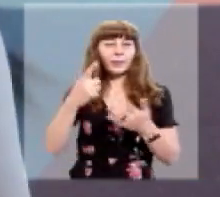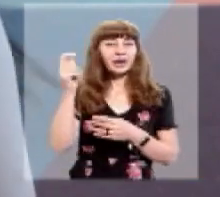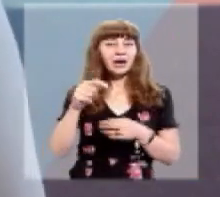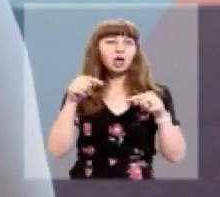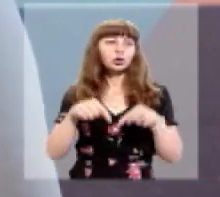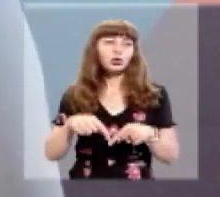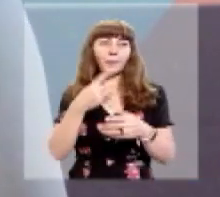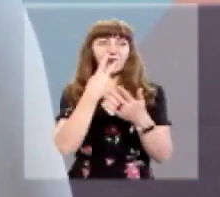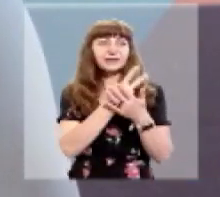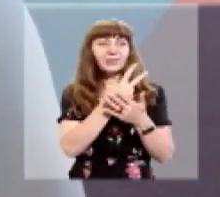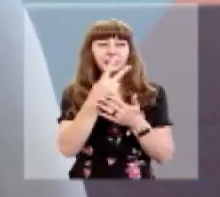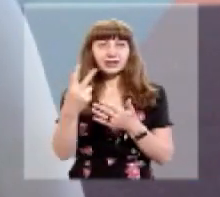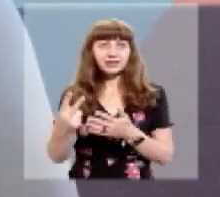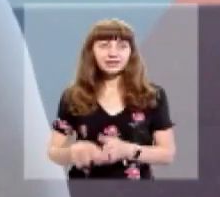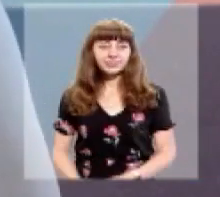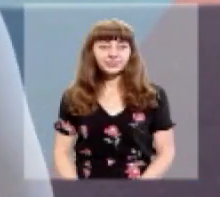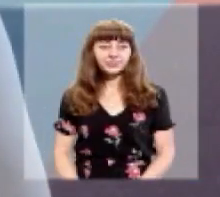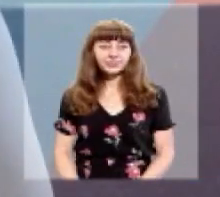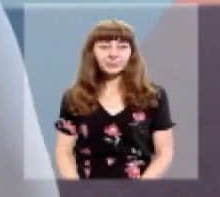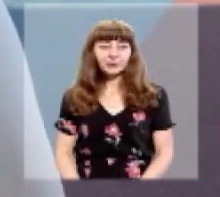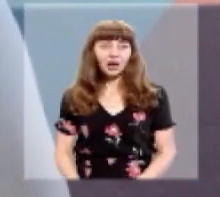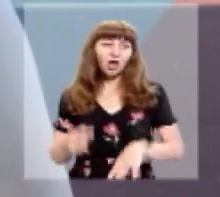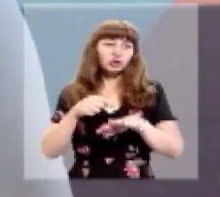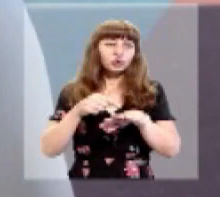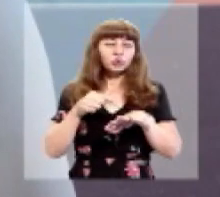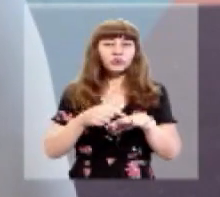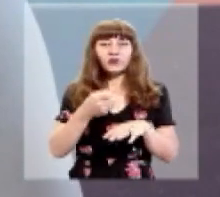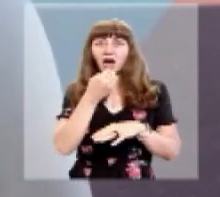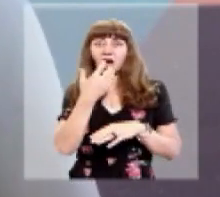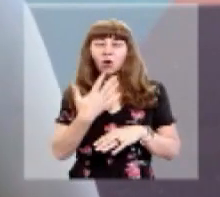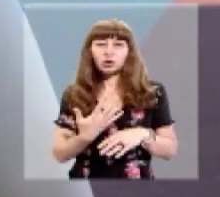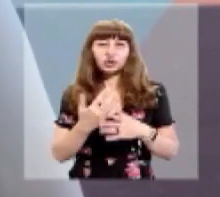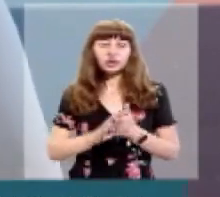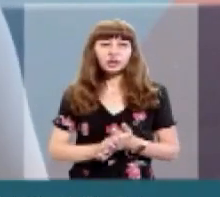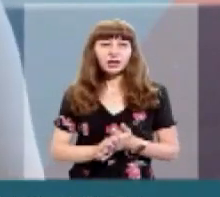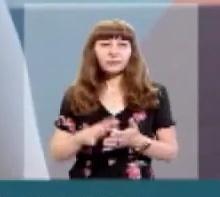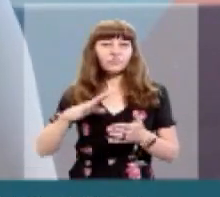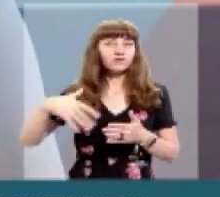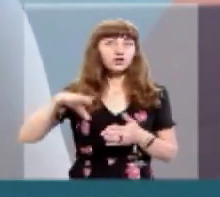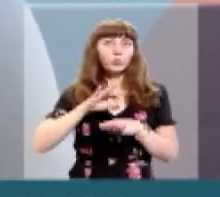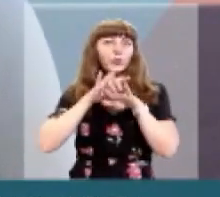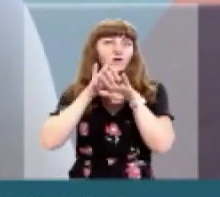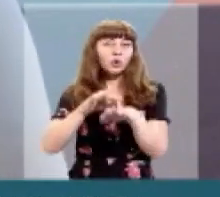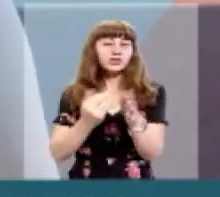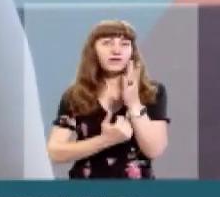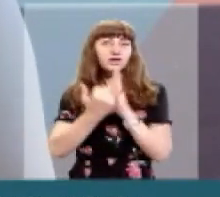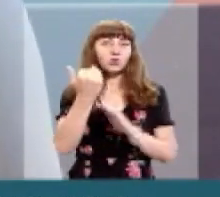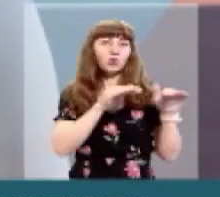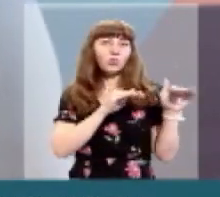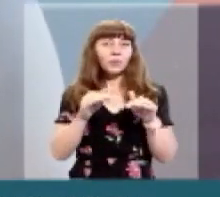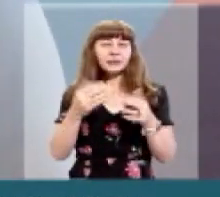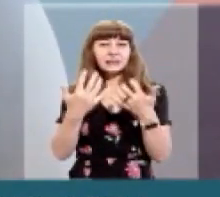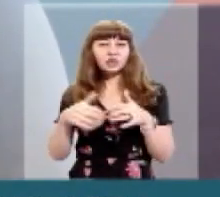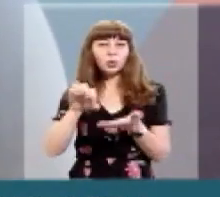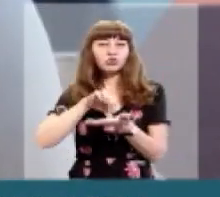Ауданға қонақ болып келдім. Спартакиада ойындарын назарсыз қалдырмаймын. Міндетті түрде келіп тамашалауға тырысам. Мерекелік атмосфера,